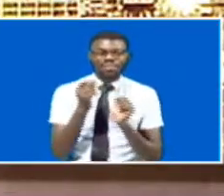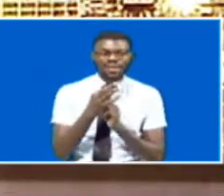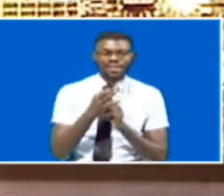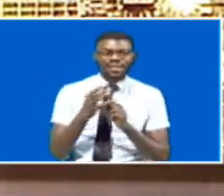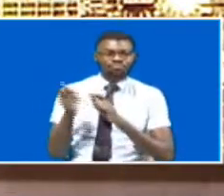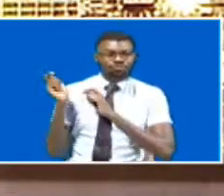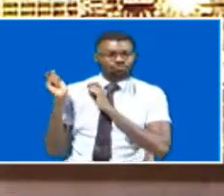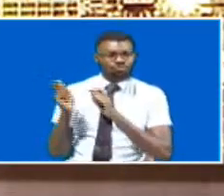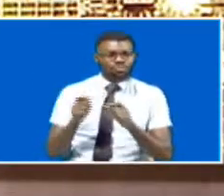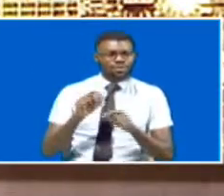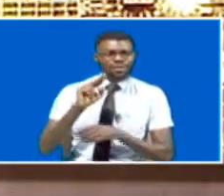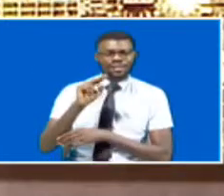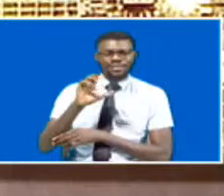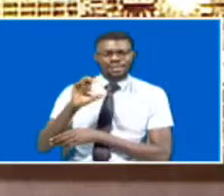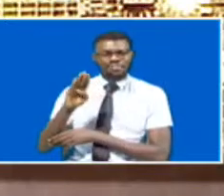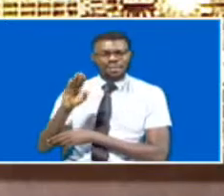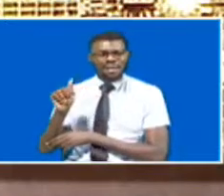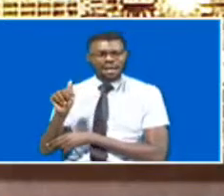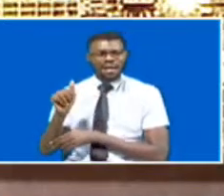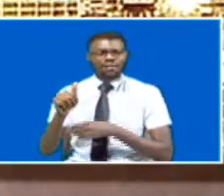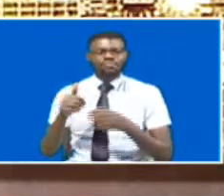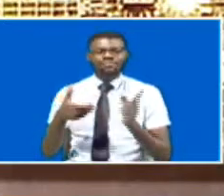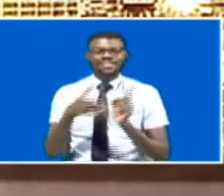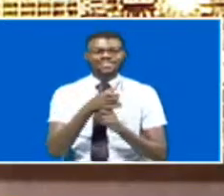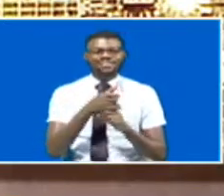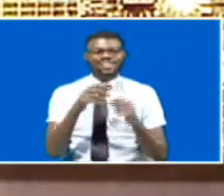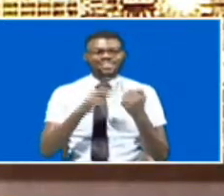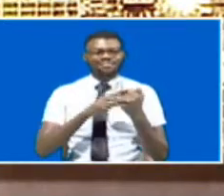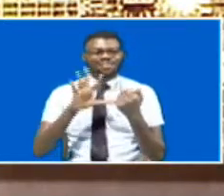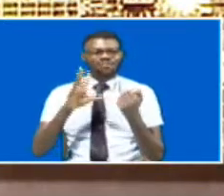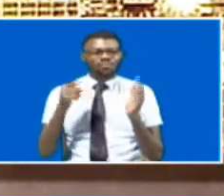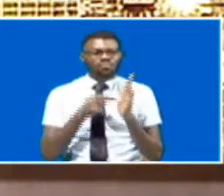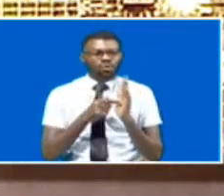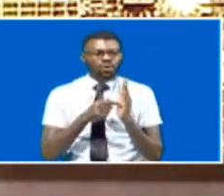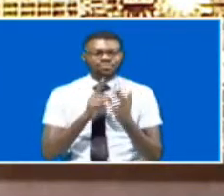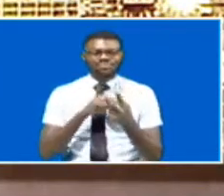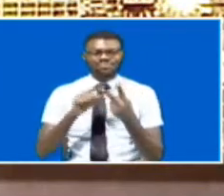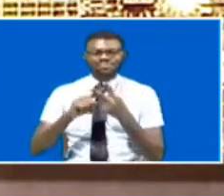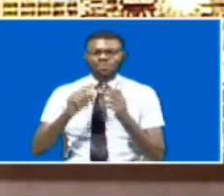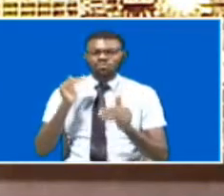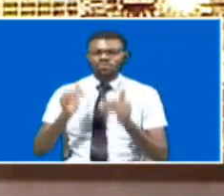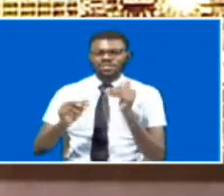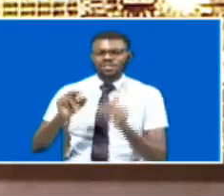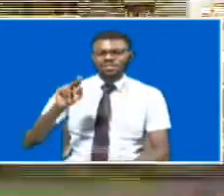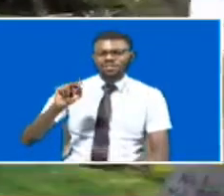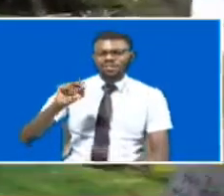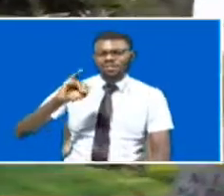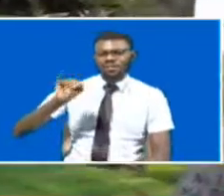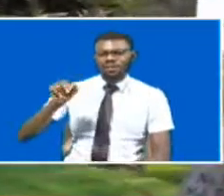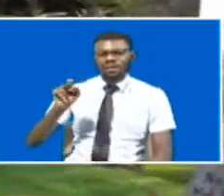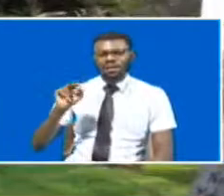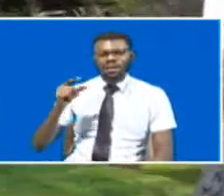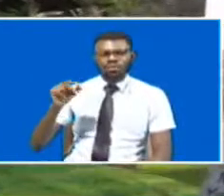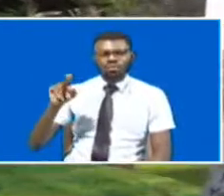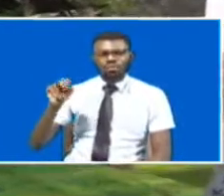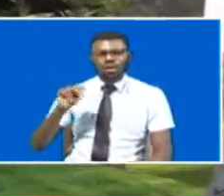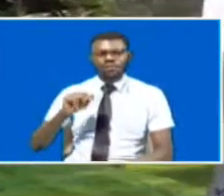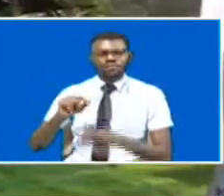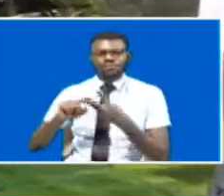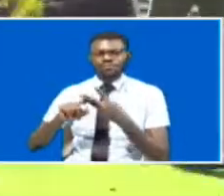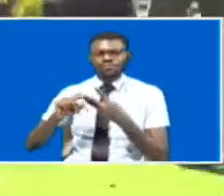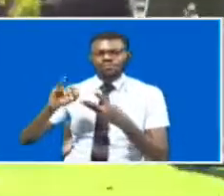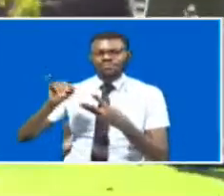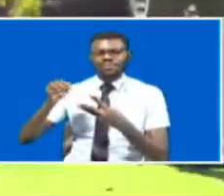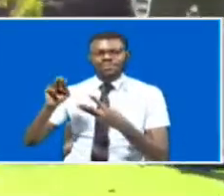ya NCBA baada ya kunyakua alama 75. Profesa Njuguna Ndungu na Jim Nambaru walishikilia nafasi ya pili na tatu